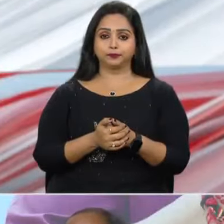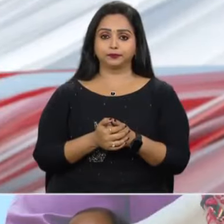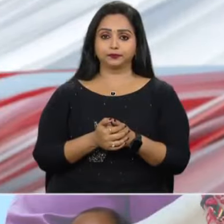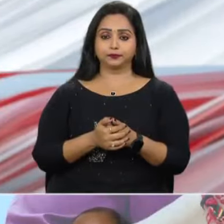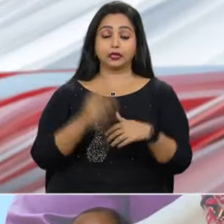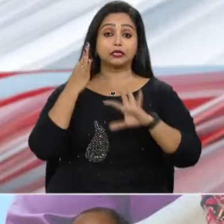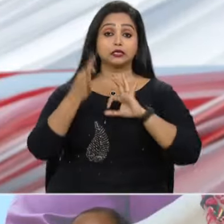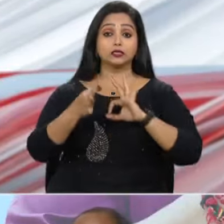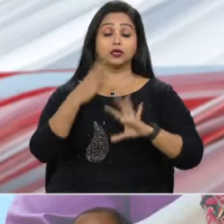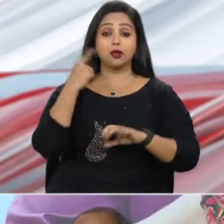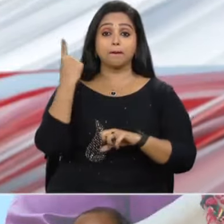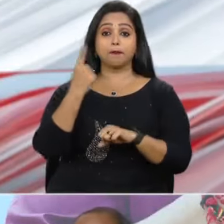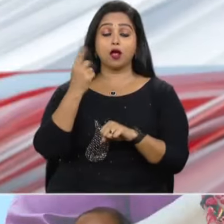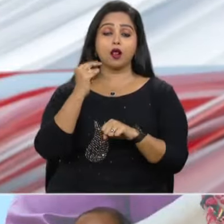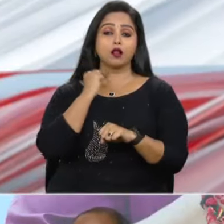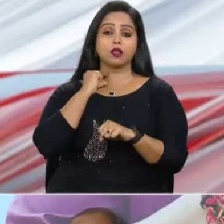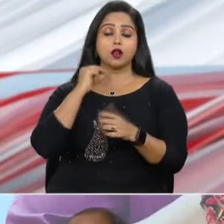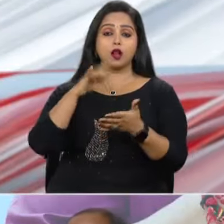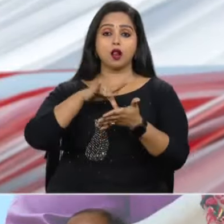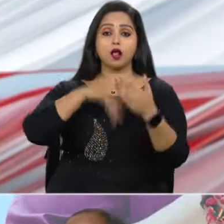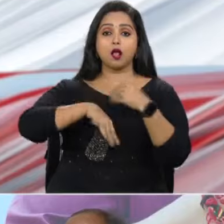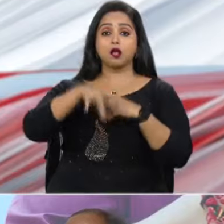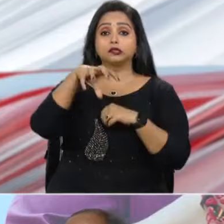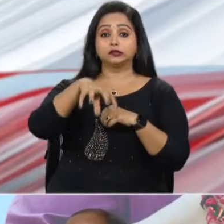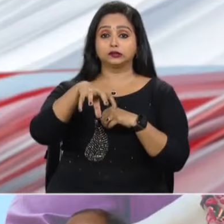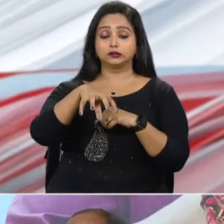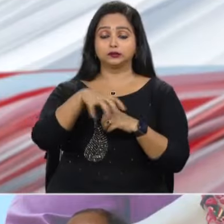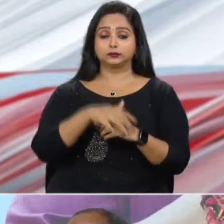നഗരം മാത്രമല്ല, തിരുവനന്തപുരം ജില്ലയ്ക്കും